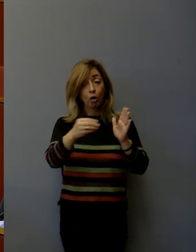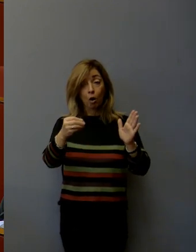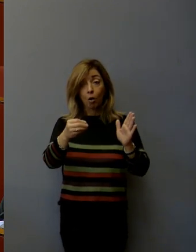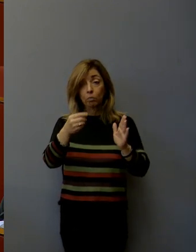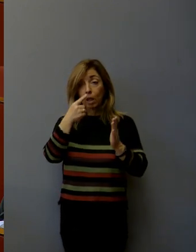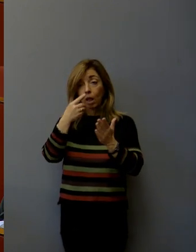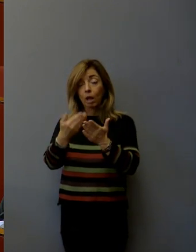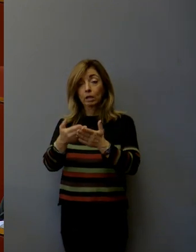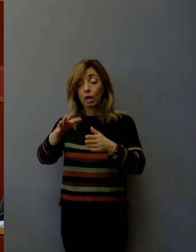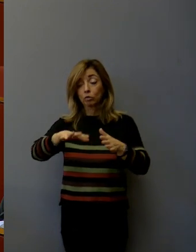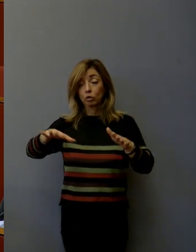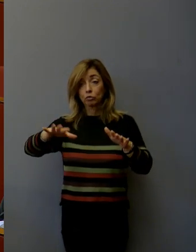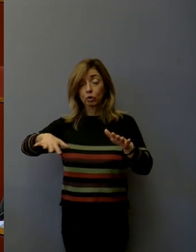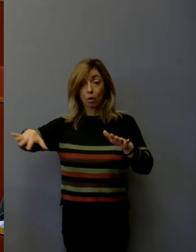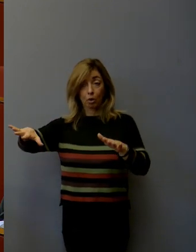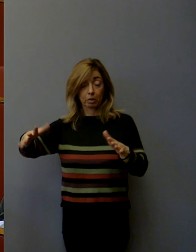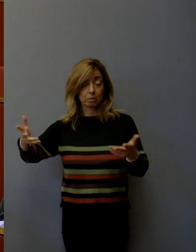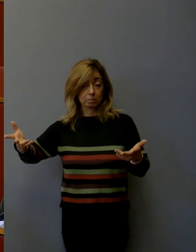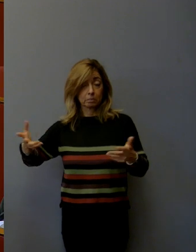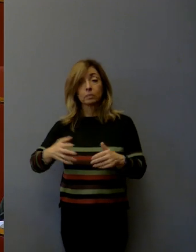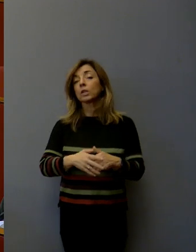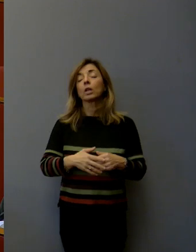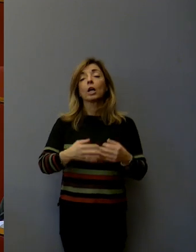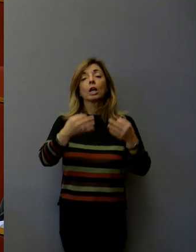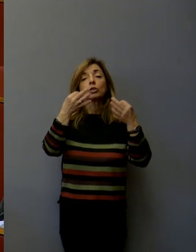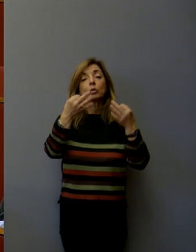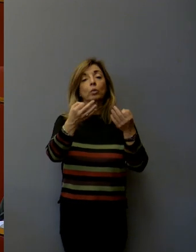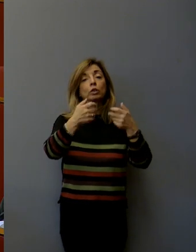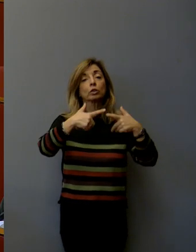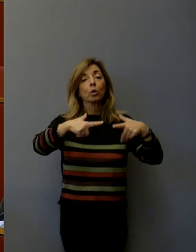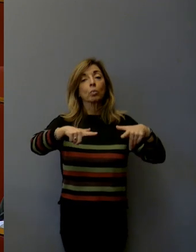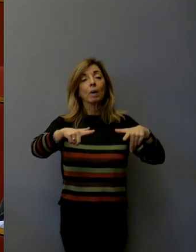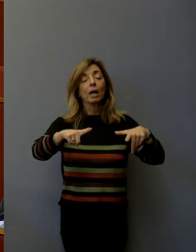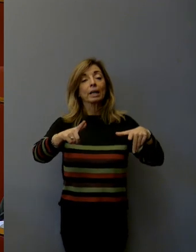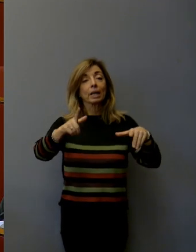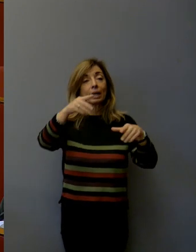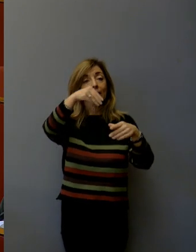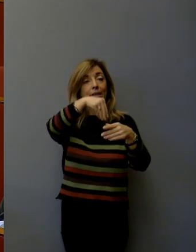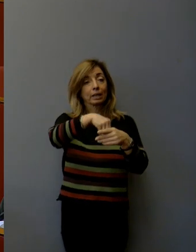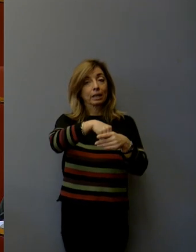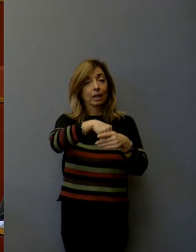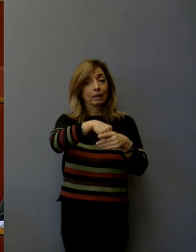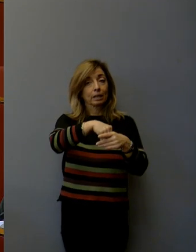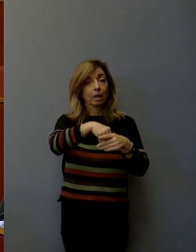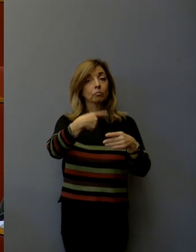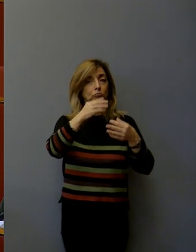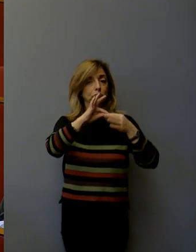urbana integrata perché questa è la definizione corretta è stata definita come